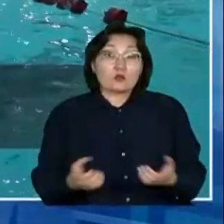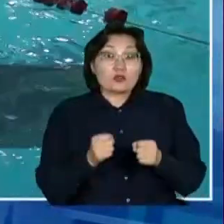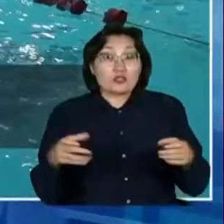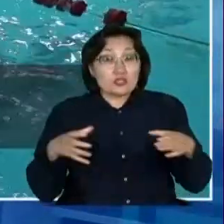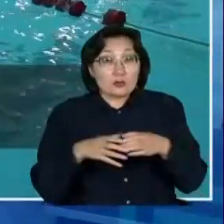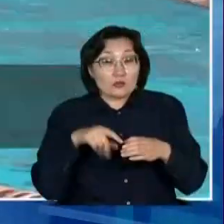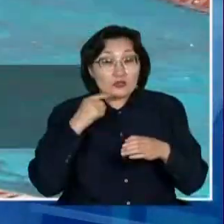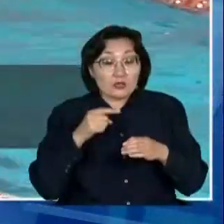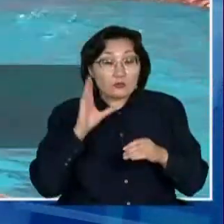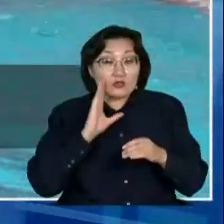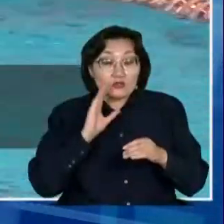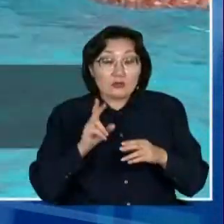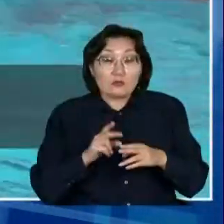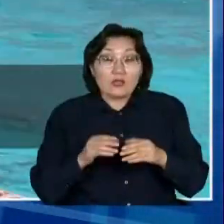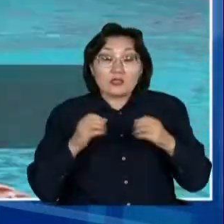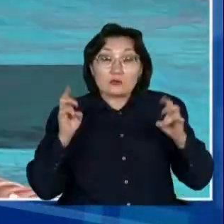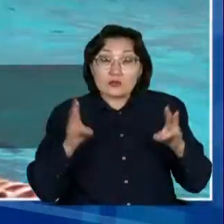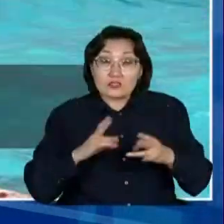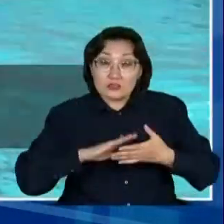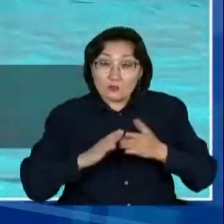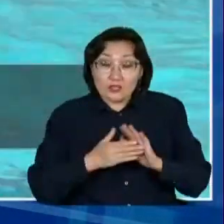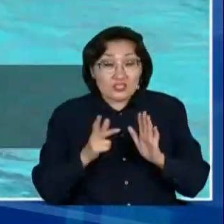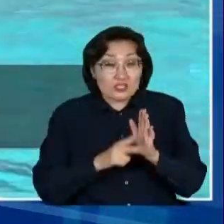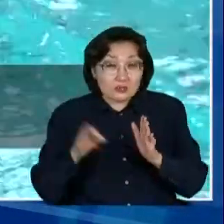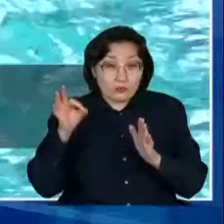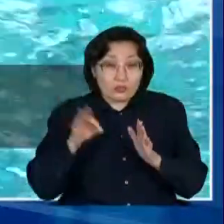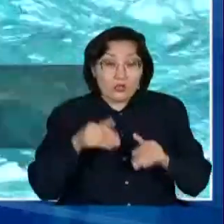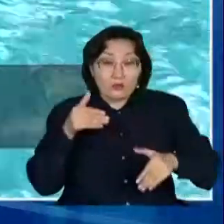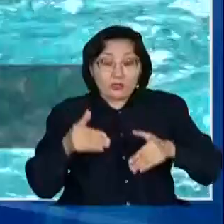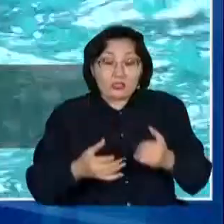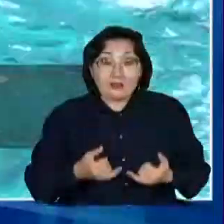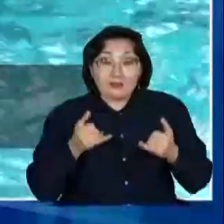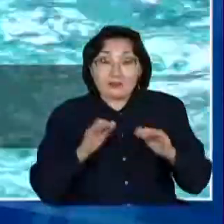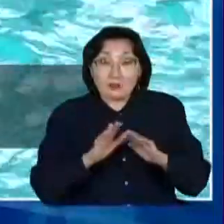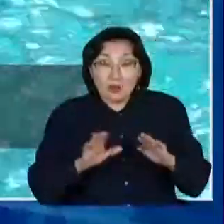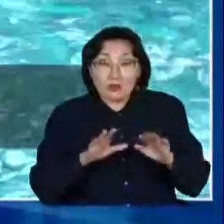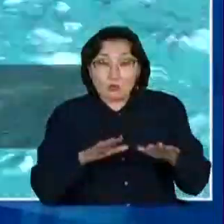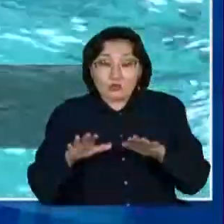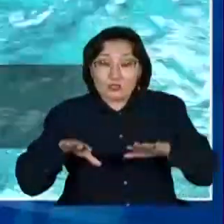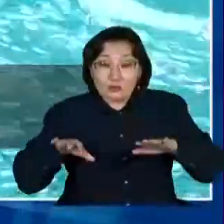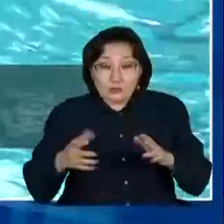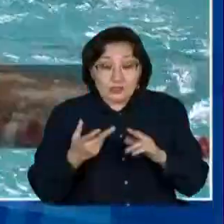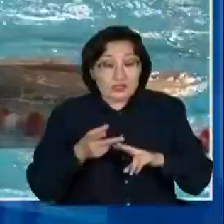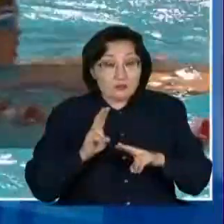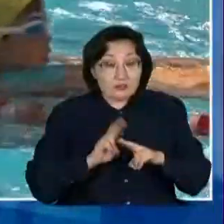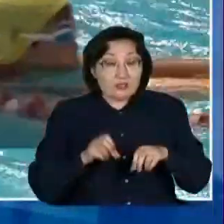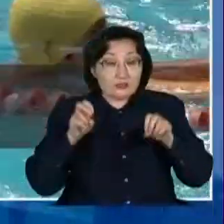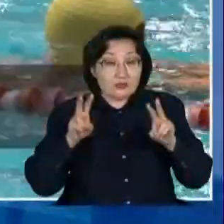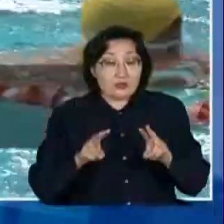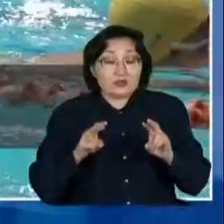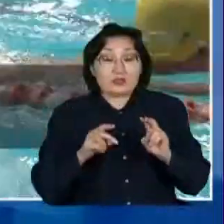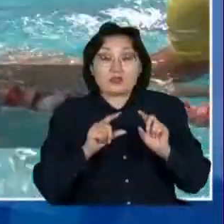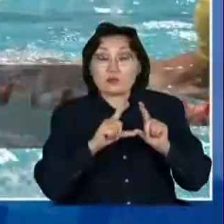Құтқарушылардың сөзінше, судағы қайғылы жағдайлардың 80% шомылуға арналмаған жерлерде болады. Сондықтан арнайы